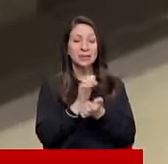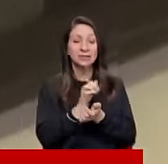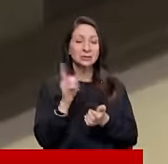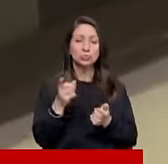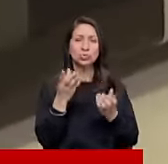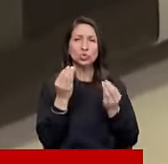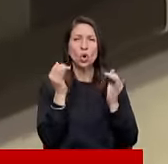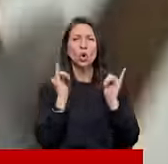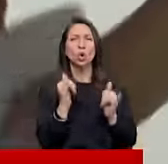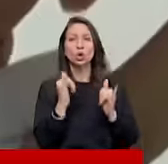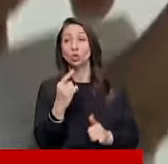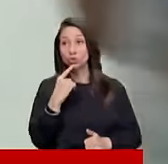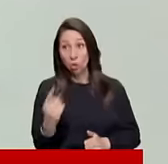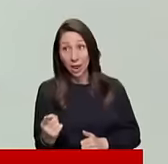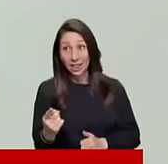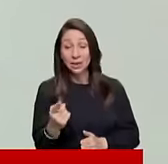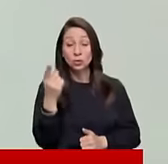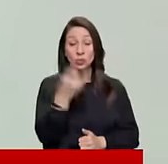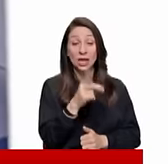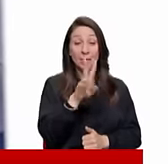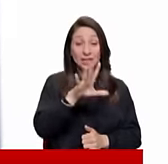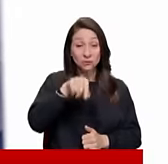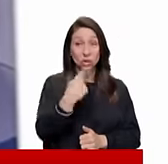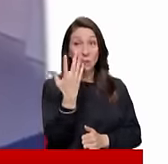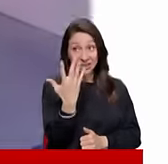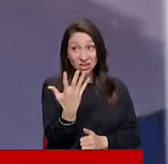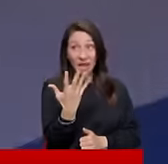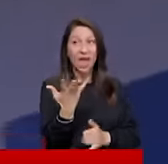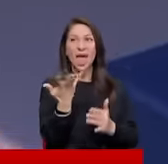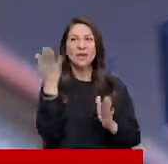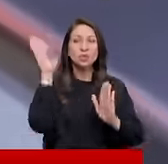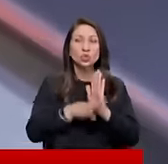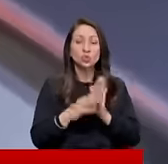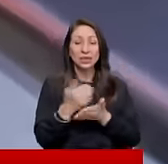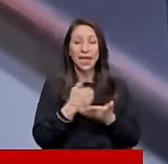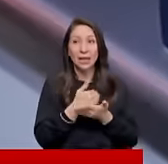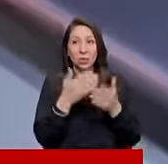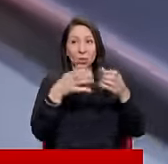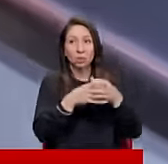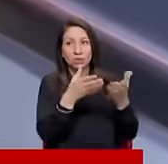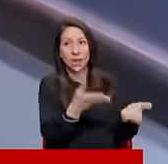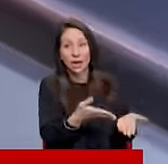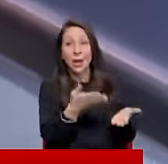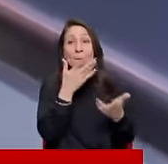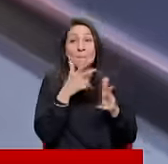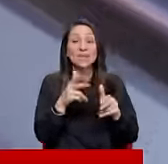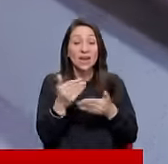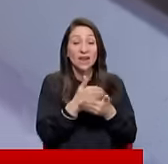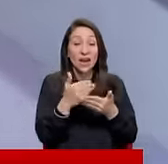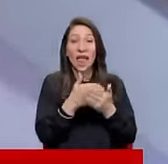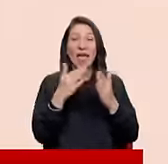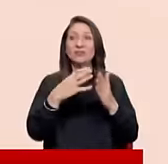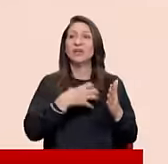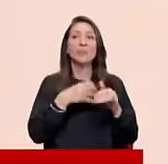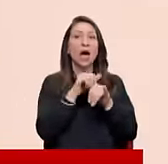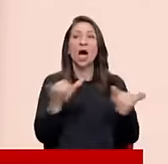durumunu çok kötü olarak niteleyenlerin %25,5'i de en düşük gelir grubunda yer aldı. Benzer veriler konut